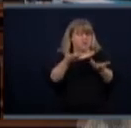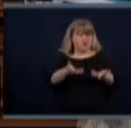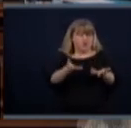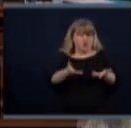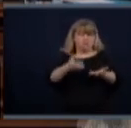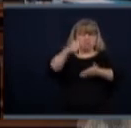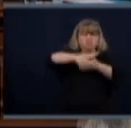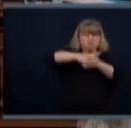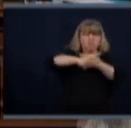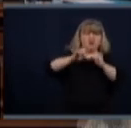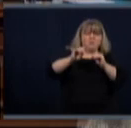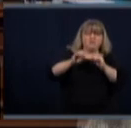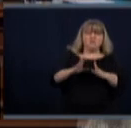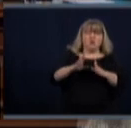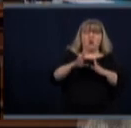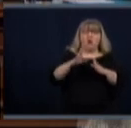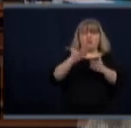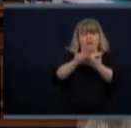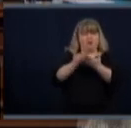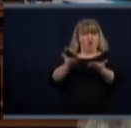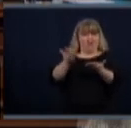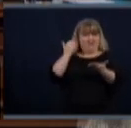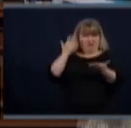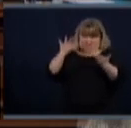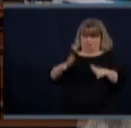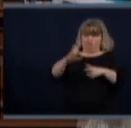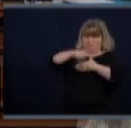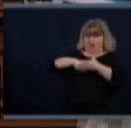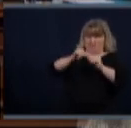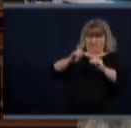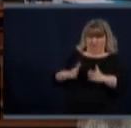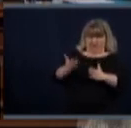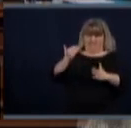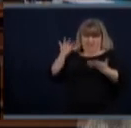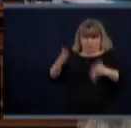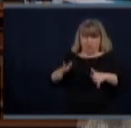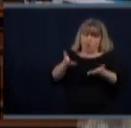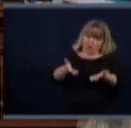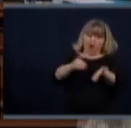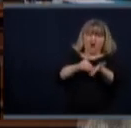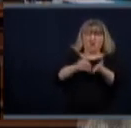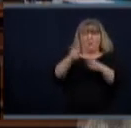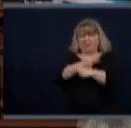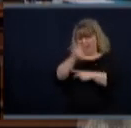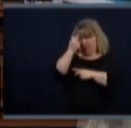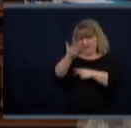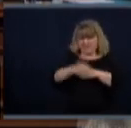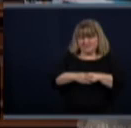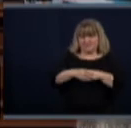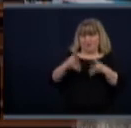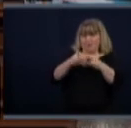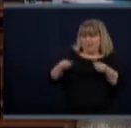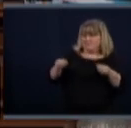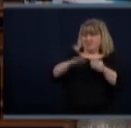d'enseignants dans les écoles avant la crise. Est-ce que vous craignez pas que cette pénurie-là s'aggrave avec les absences